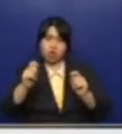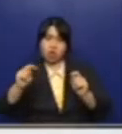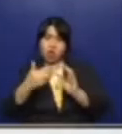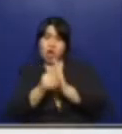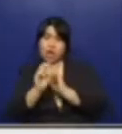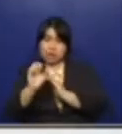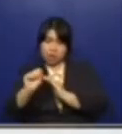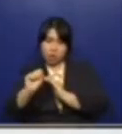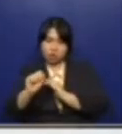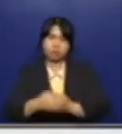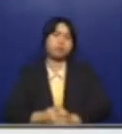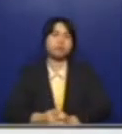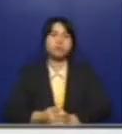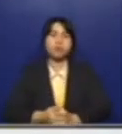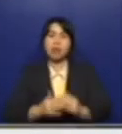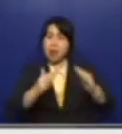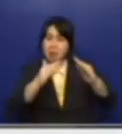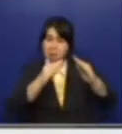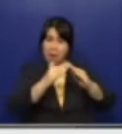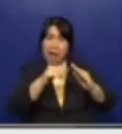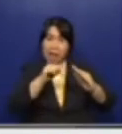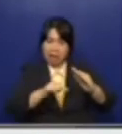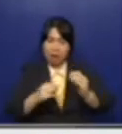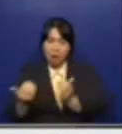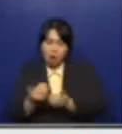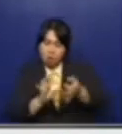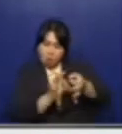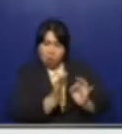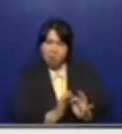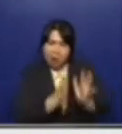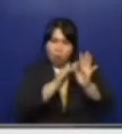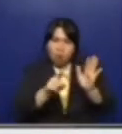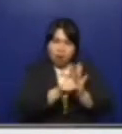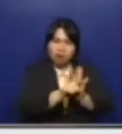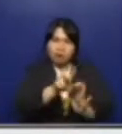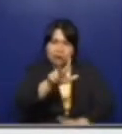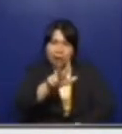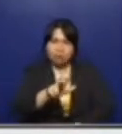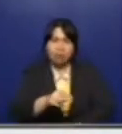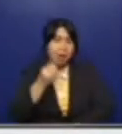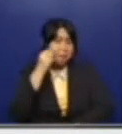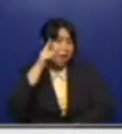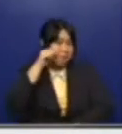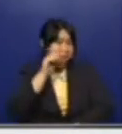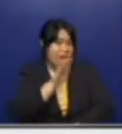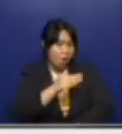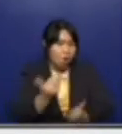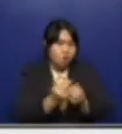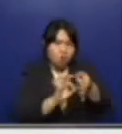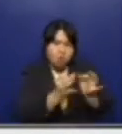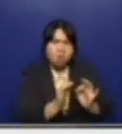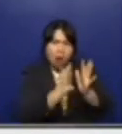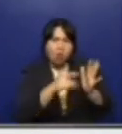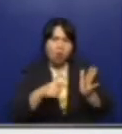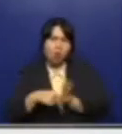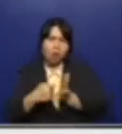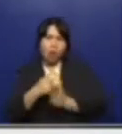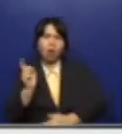ลูกเผาบ้านแม่ตัวเอง3ครั้งด้วยกันเหตุผลอะไรครับท่านประธาน